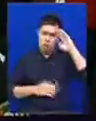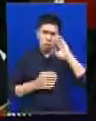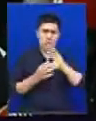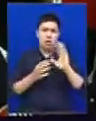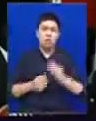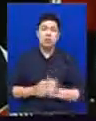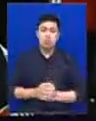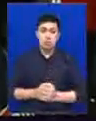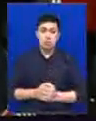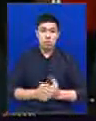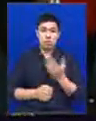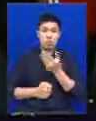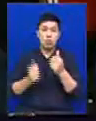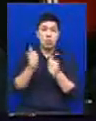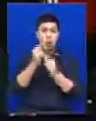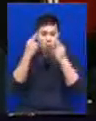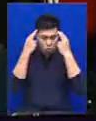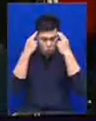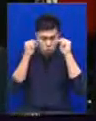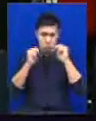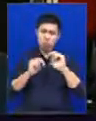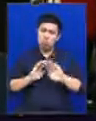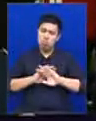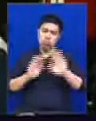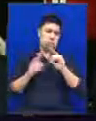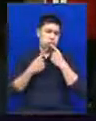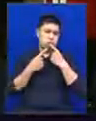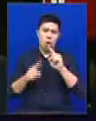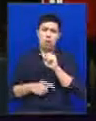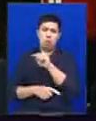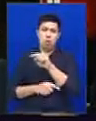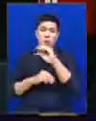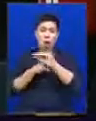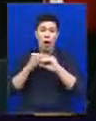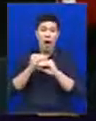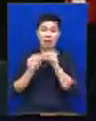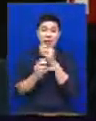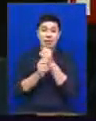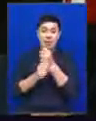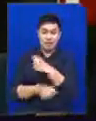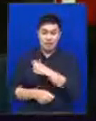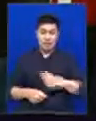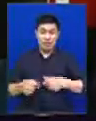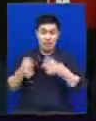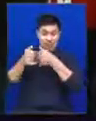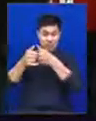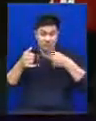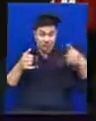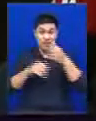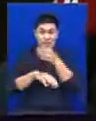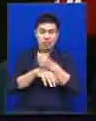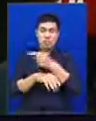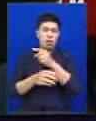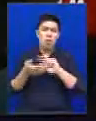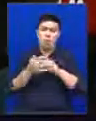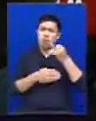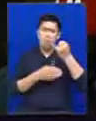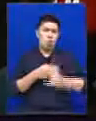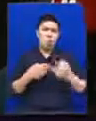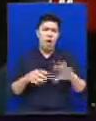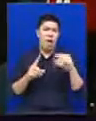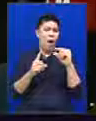ทางด้านพลเอกประวิตรวงษ์สุวรรณรองนายกรัฐมนตรีปฏิเสธที่จะตอบคำถามกรณีโครงการอุทยานราชภัฏนะครับระบุเพียงว่าเรื่องนี้จบแล้วไม่มีค่าหั